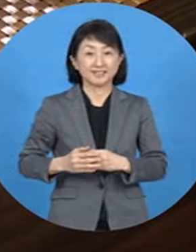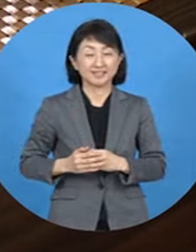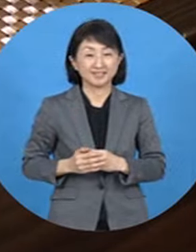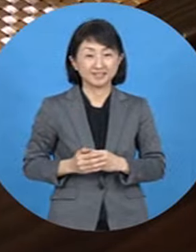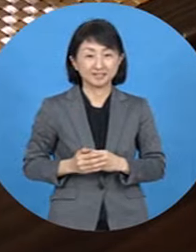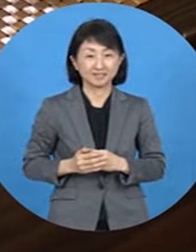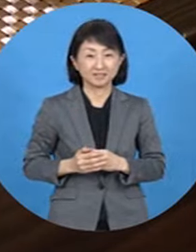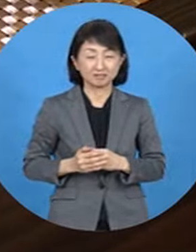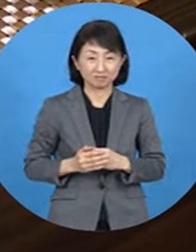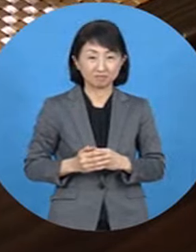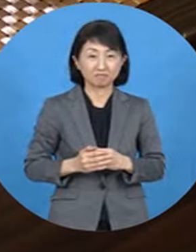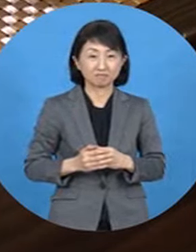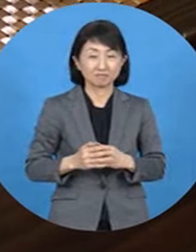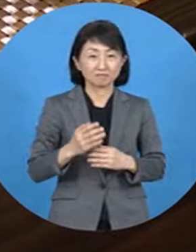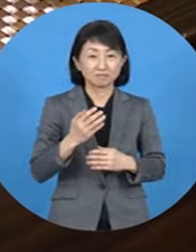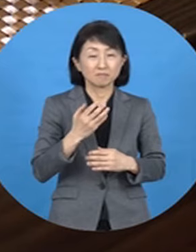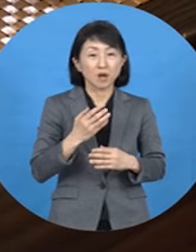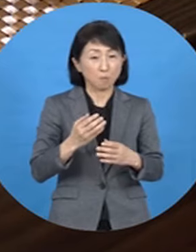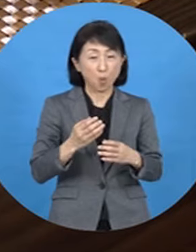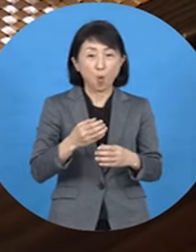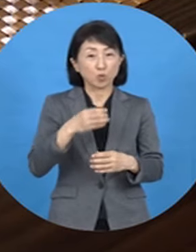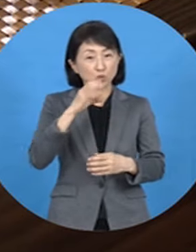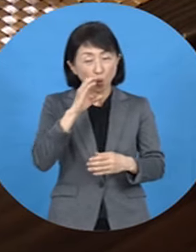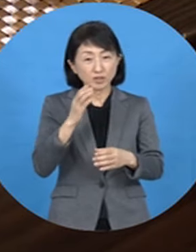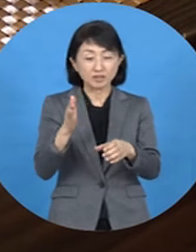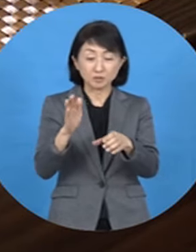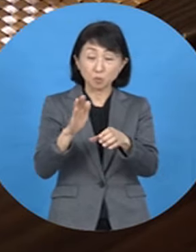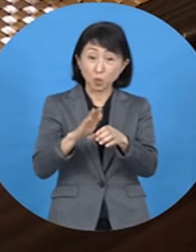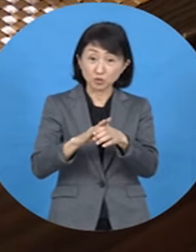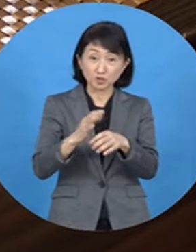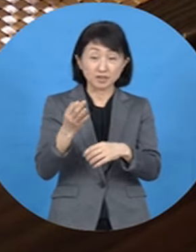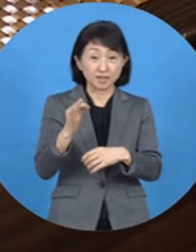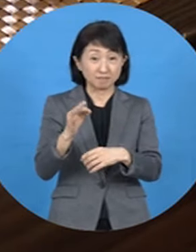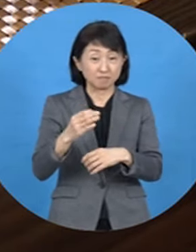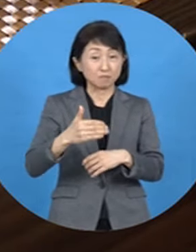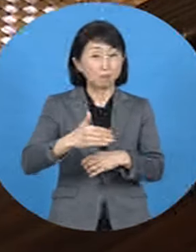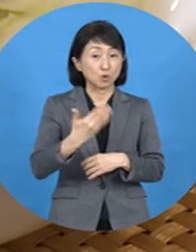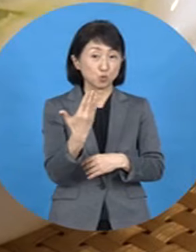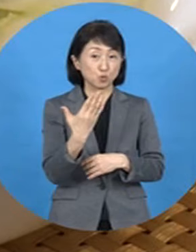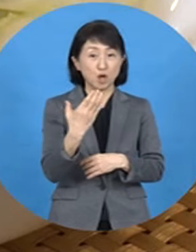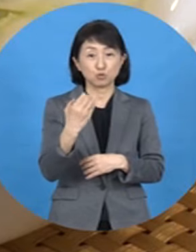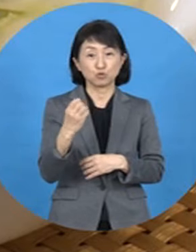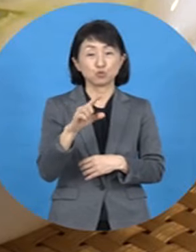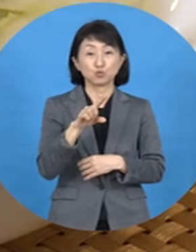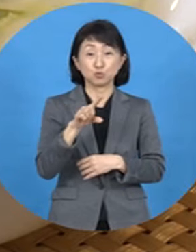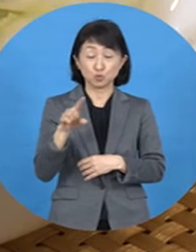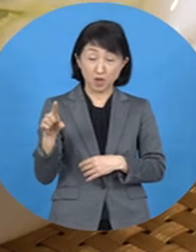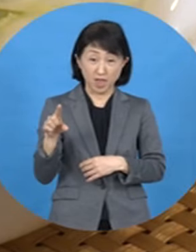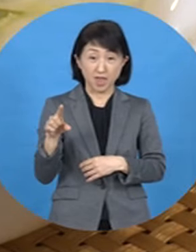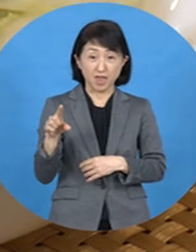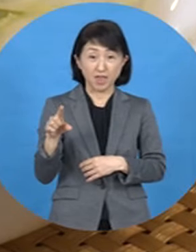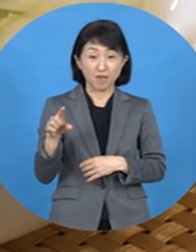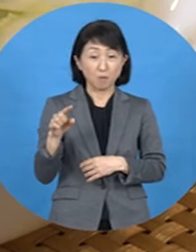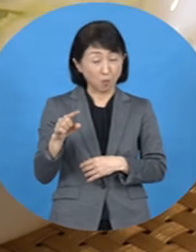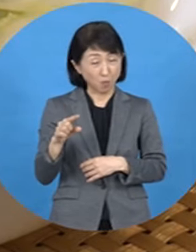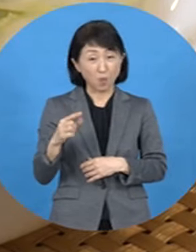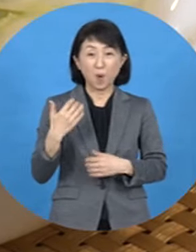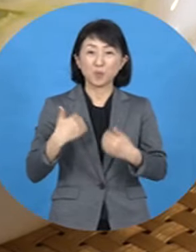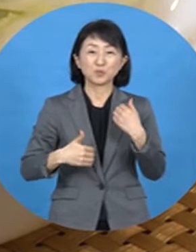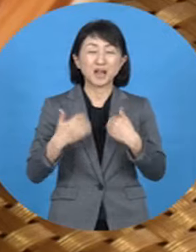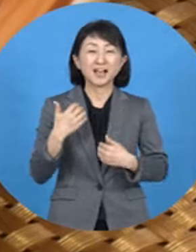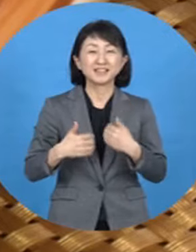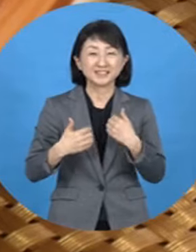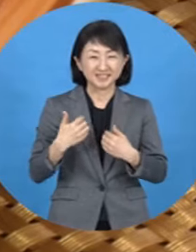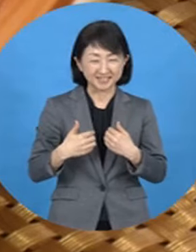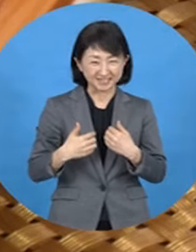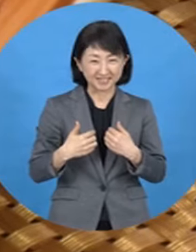ね、 はい、お値段がですね、あのドリンクもつきまして税込みで990円です。 1000円以内で食べられるって、はい、